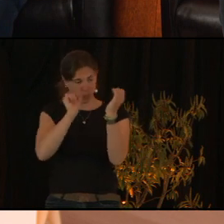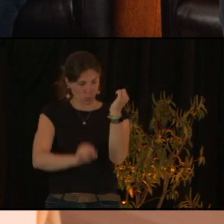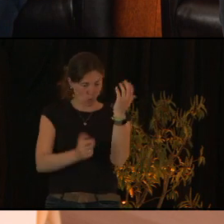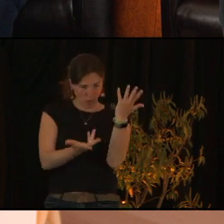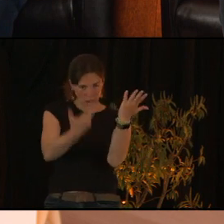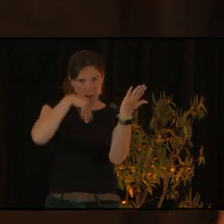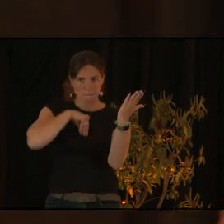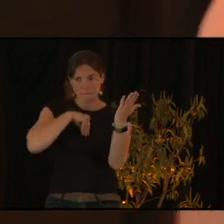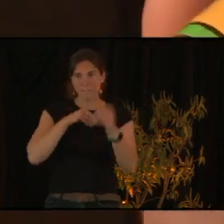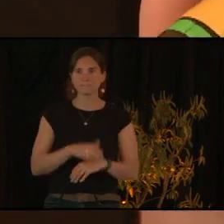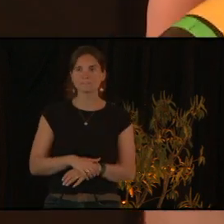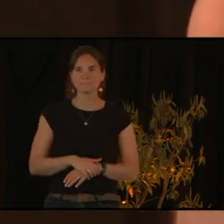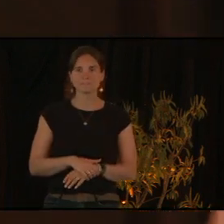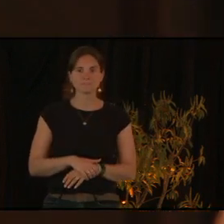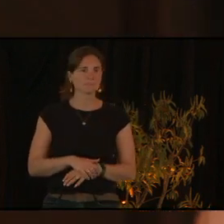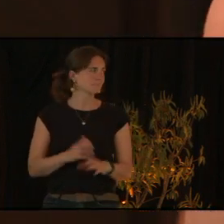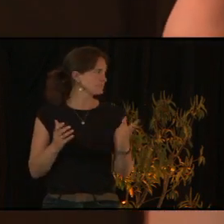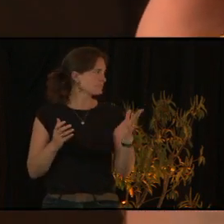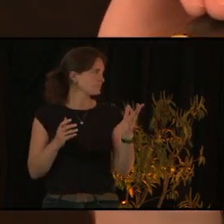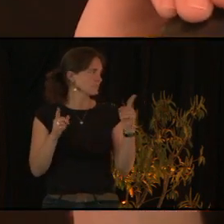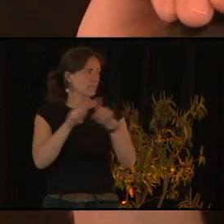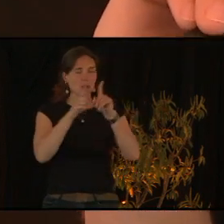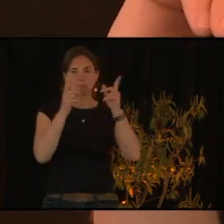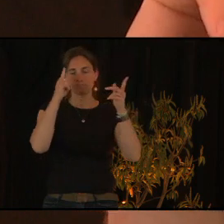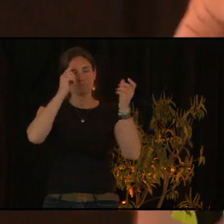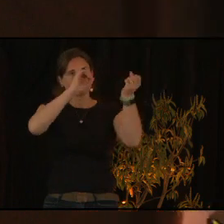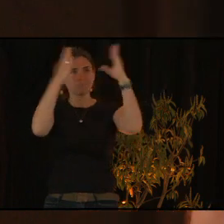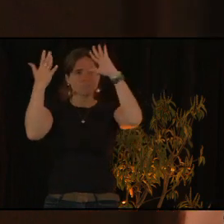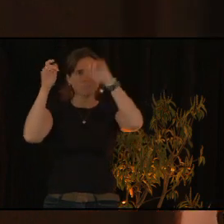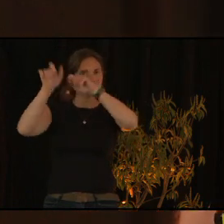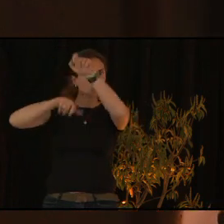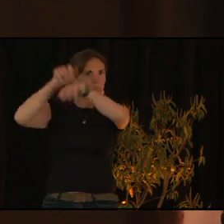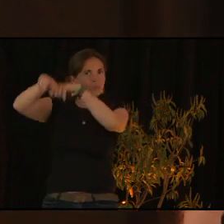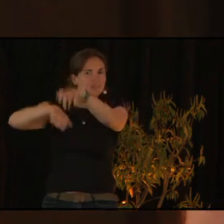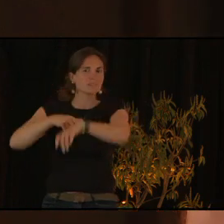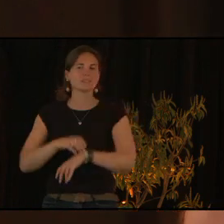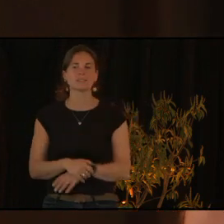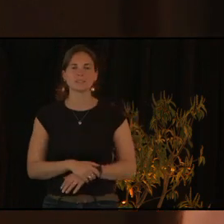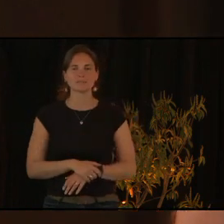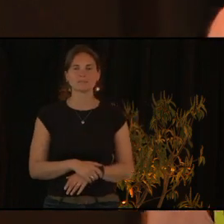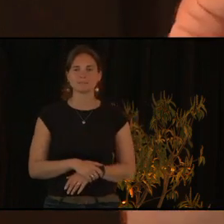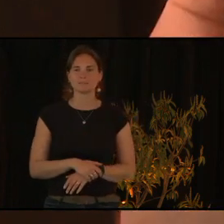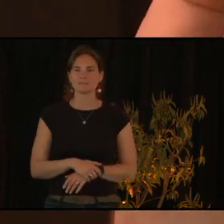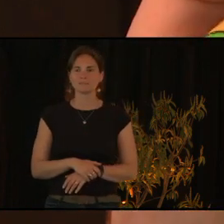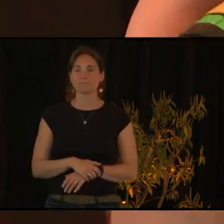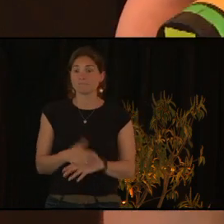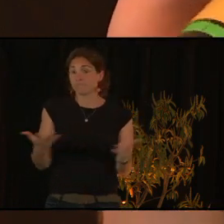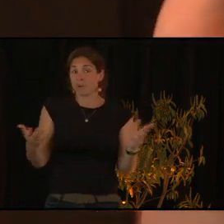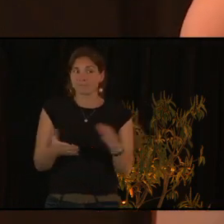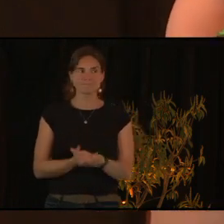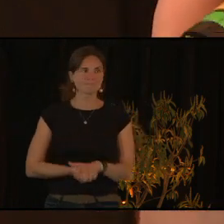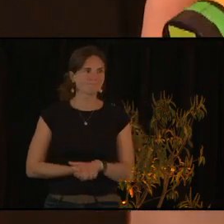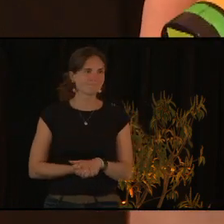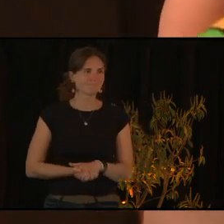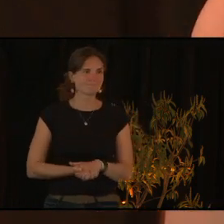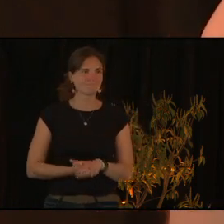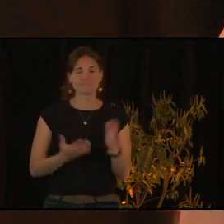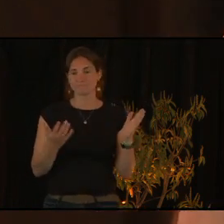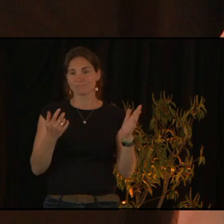puis, normalement, question du public. Donc, mais c'est rigolo quand on écoute Caroline. Moi, j'ai l'impression qu'il y a un truc avec votre texte,